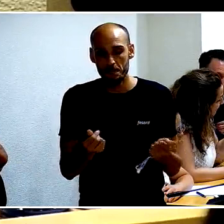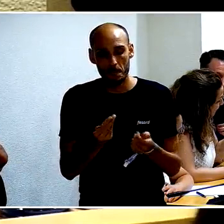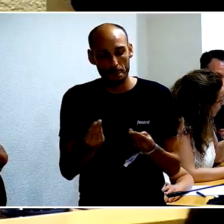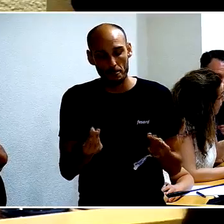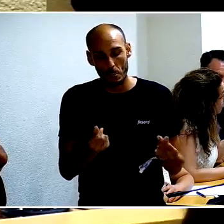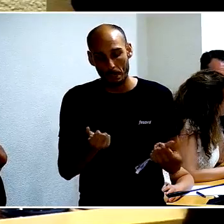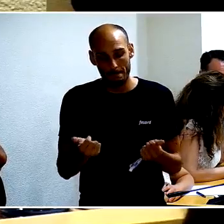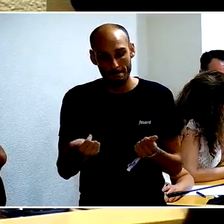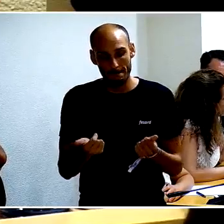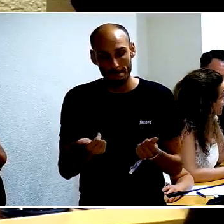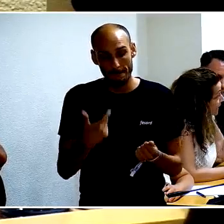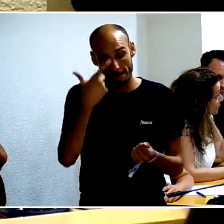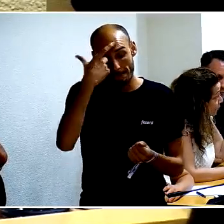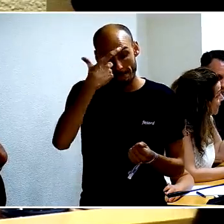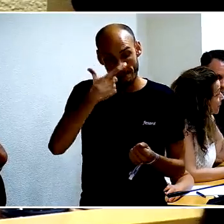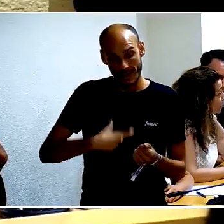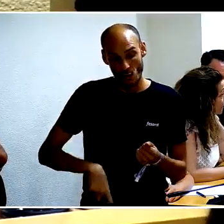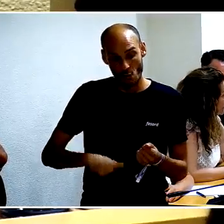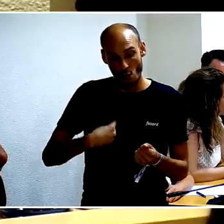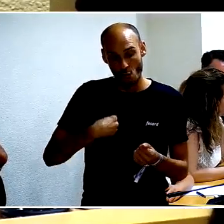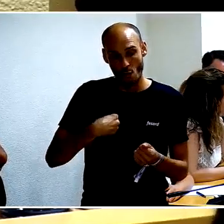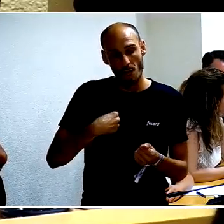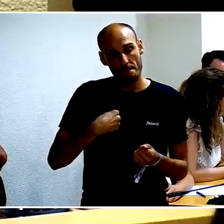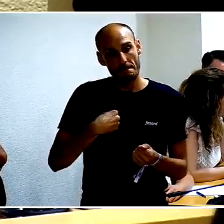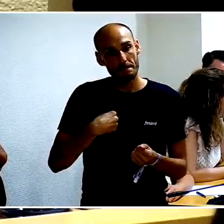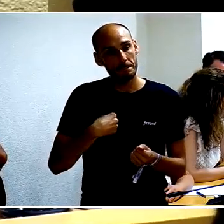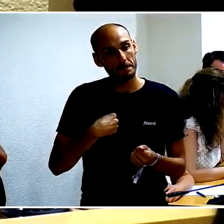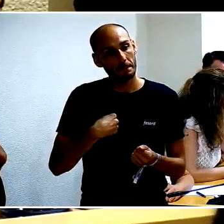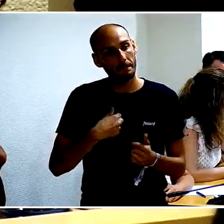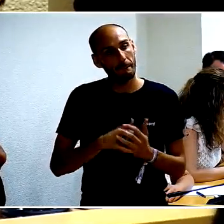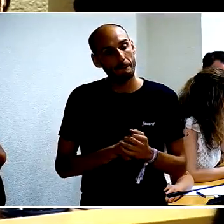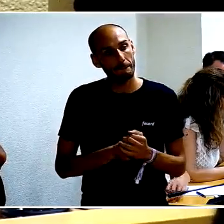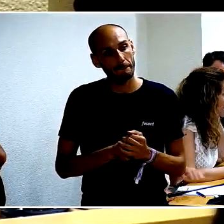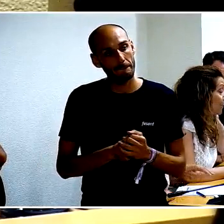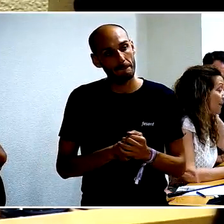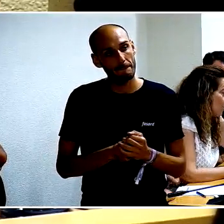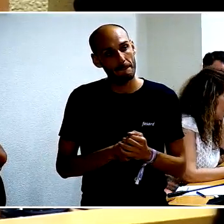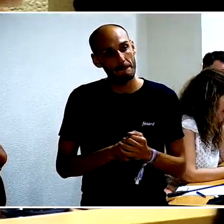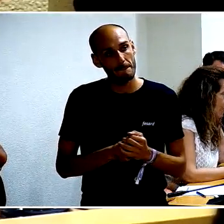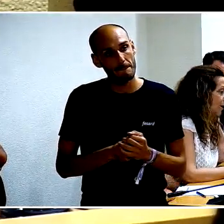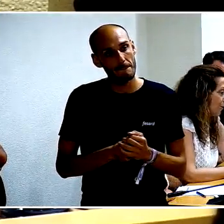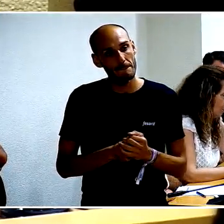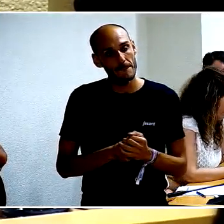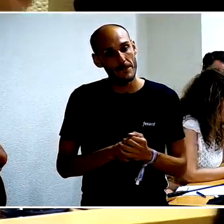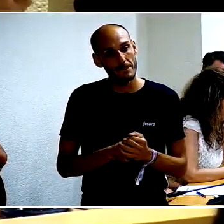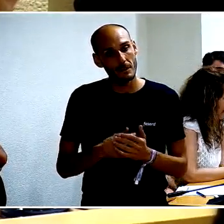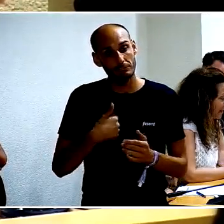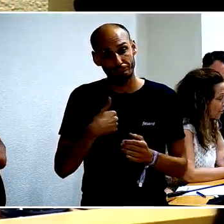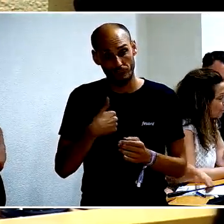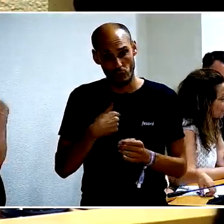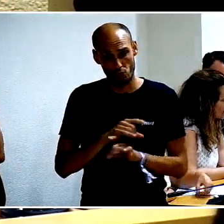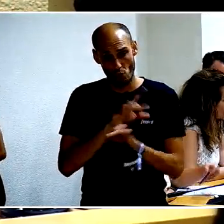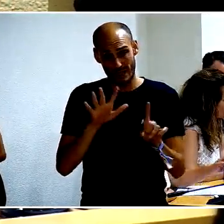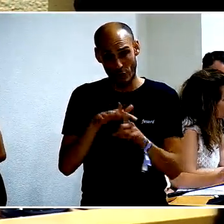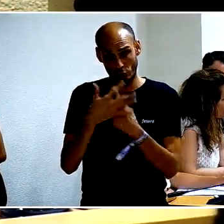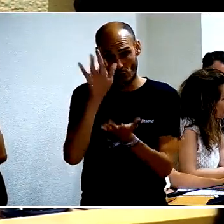de la meva presumpció de que en aquell moment no era... No volia... que ocurrirà el que va ocorrir. Jo